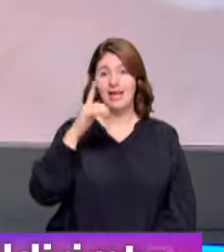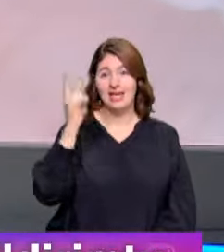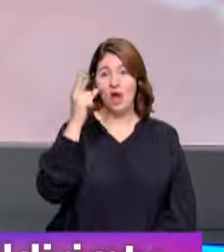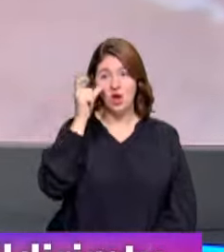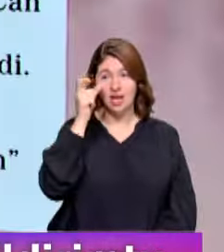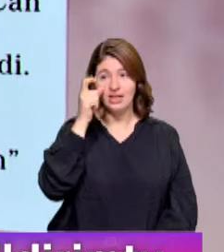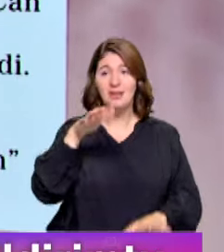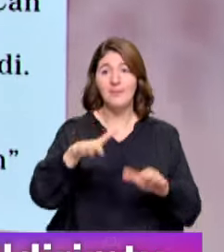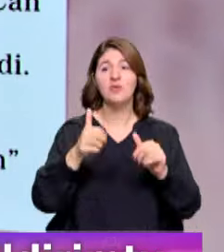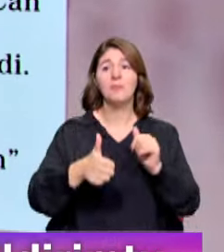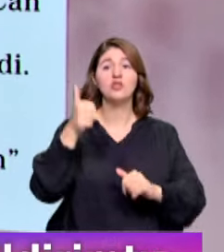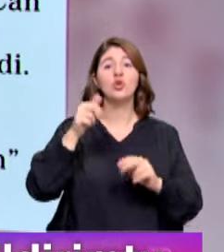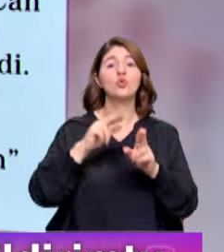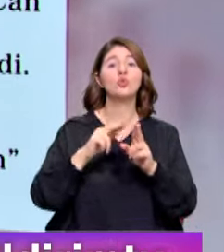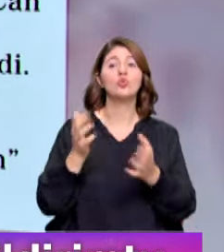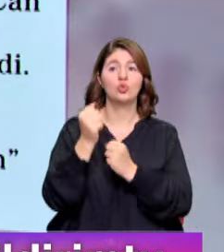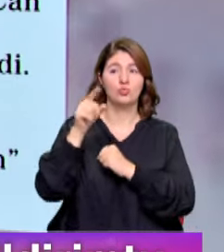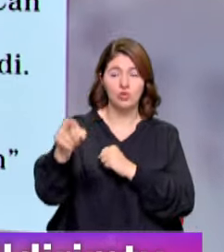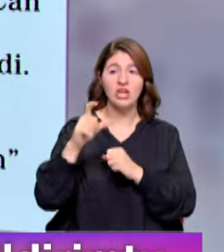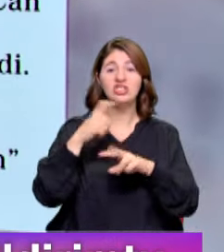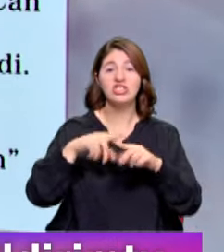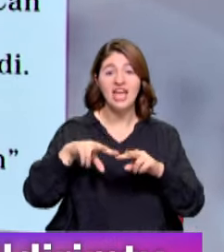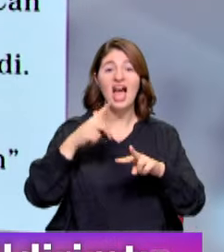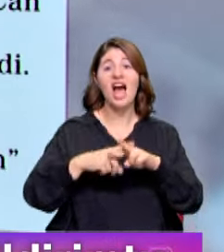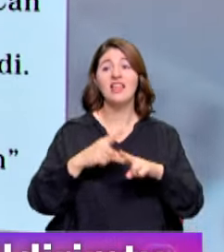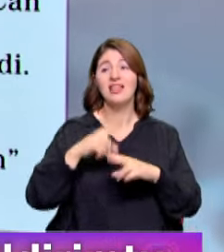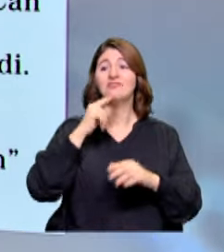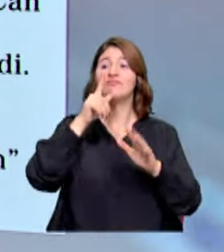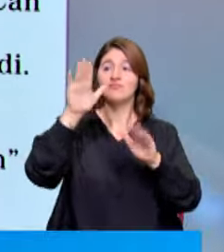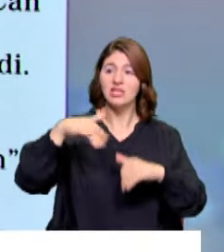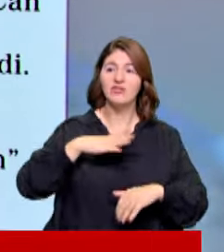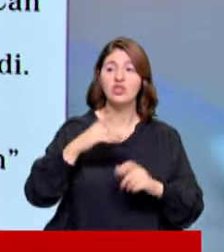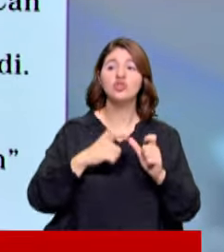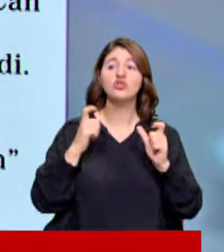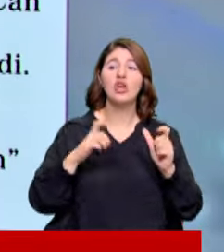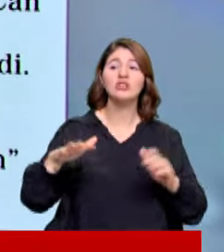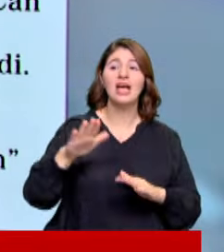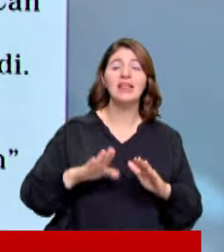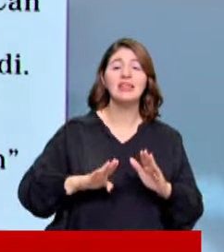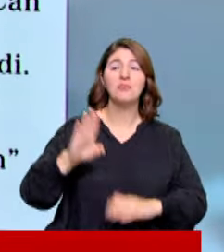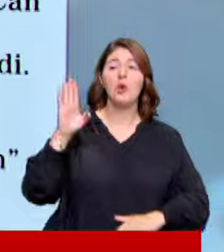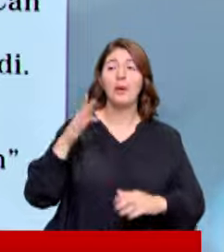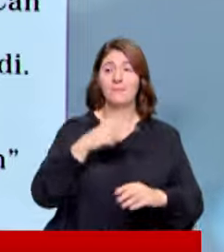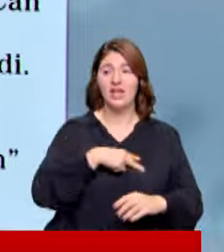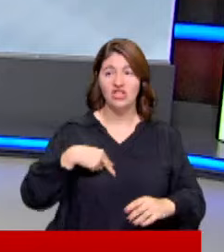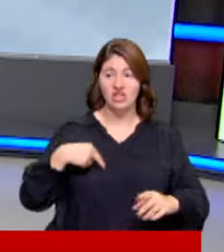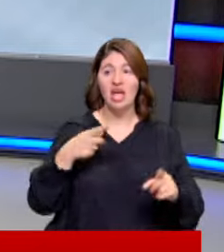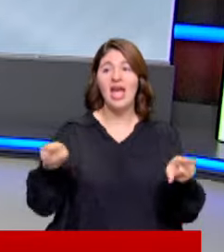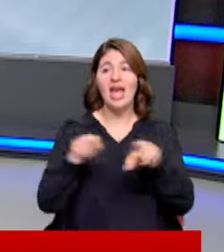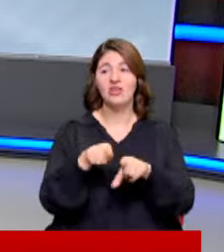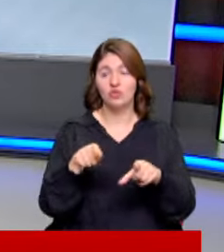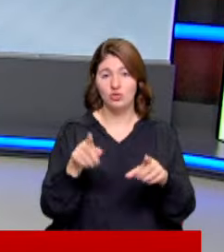Başkanı Kurtulmuş'a Can Atalay çağrısı var. Sosyal Demokrat Belediyecilik Eşgüdüm Konseyi